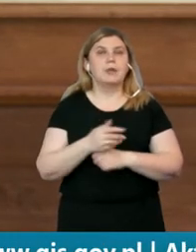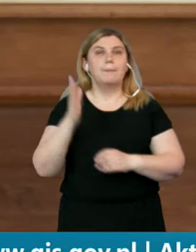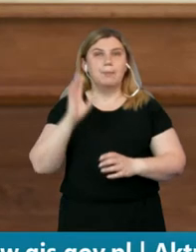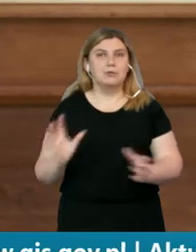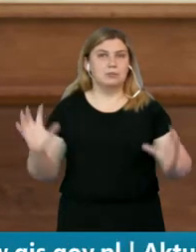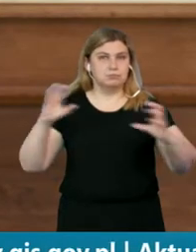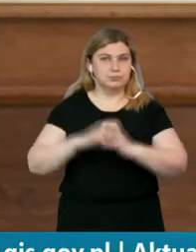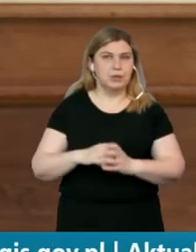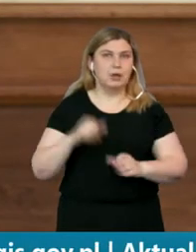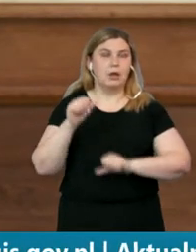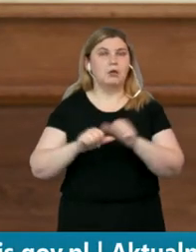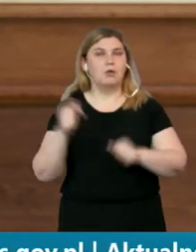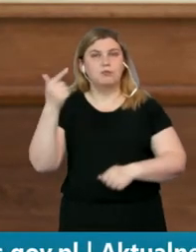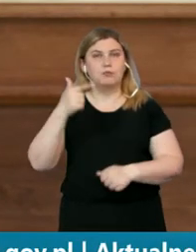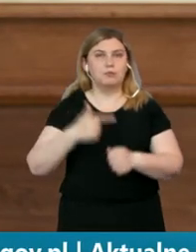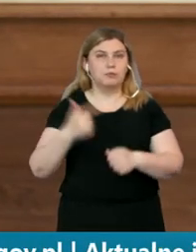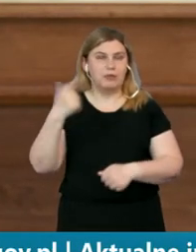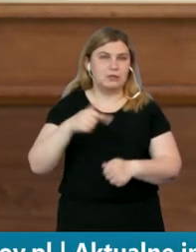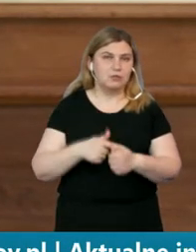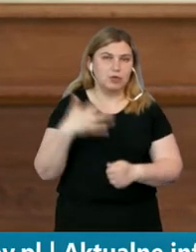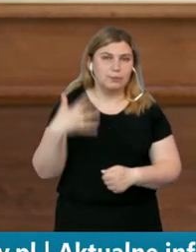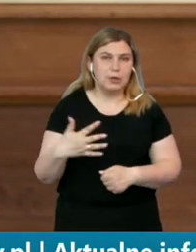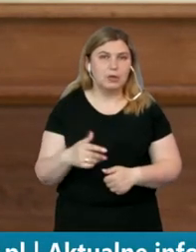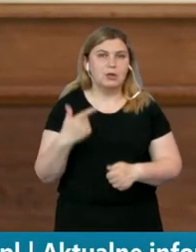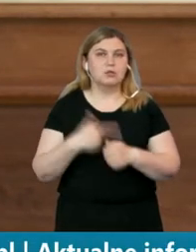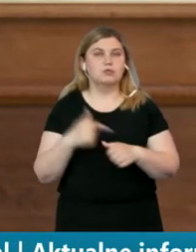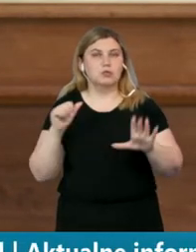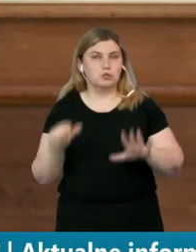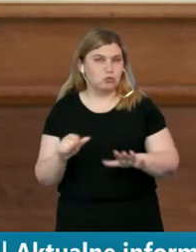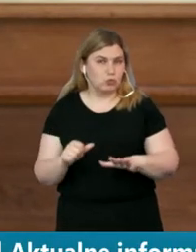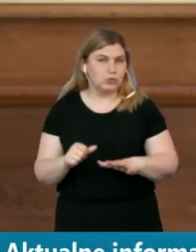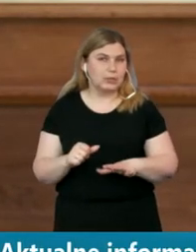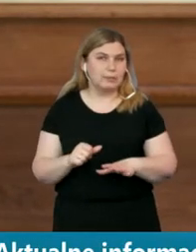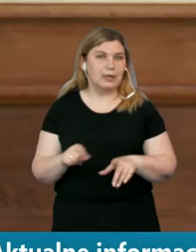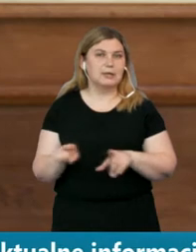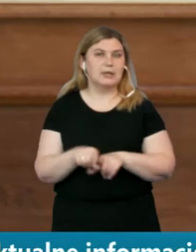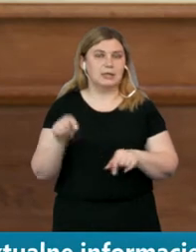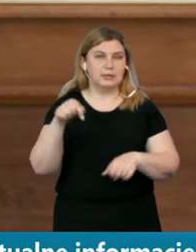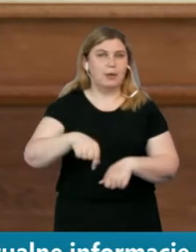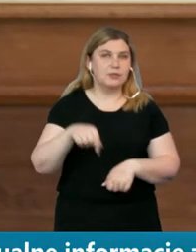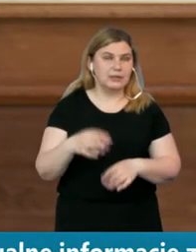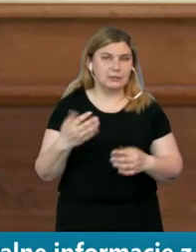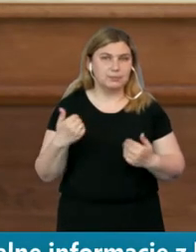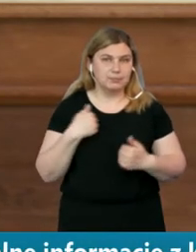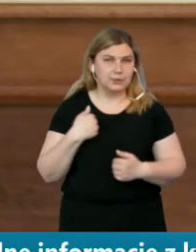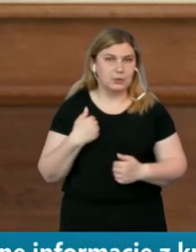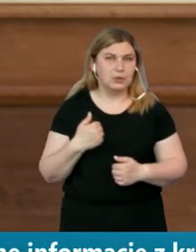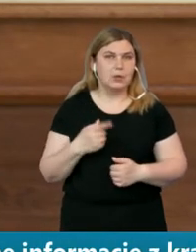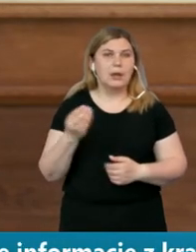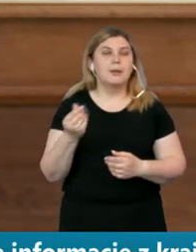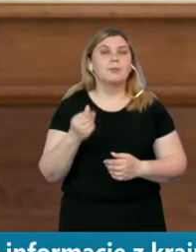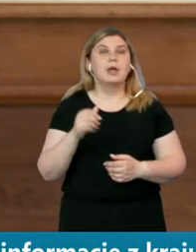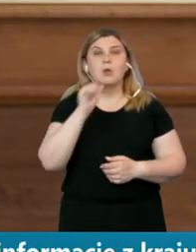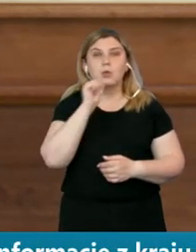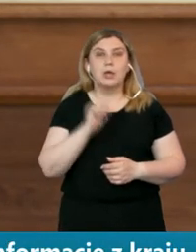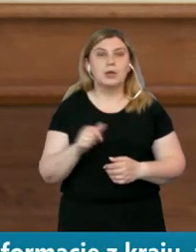roku 2025, 2026. I tak było też w tej perspektywie. Niestety środki unijne na